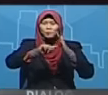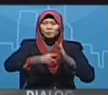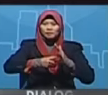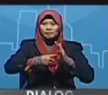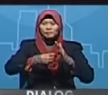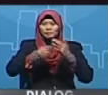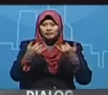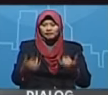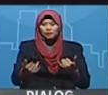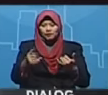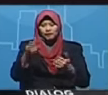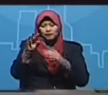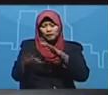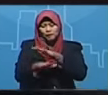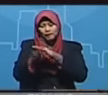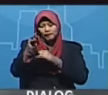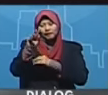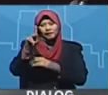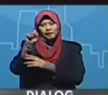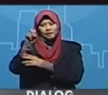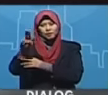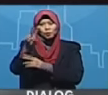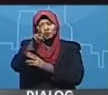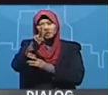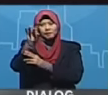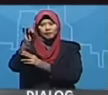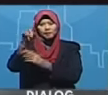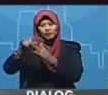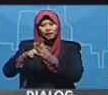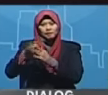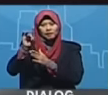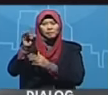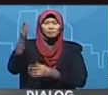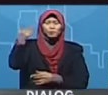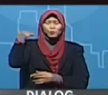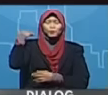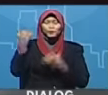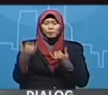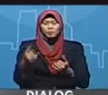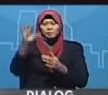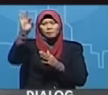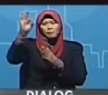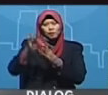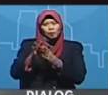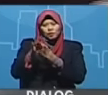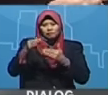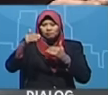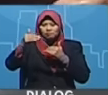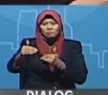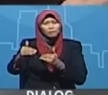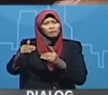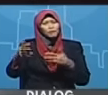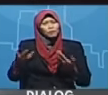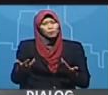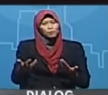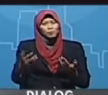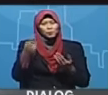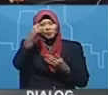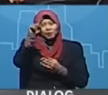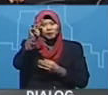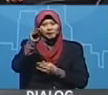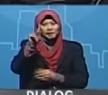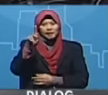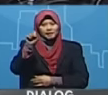penubuhan MKSU pada 28 Ogos tahun lalu. Jadi untuk 9 bulan ini bagaimana agaknya jalan cerita untuk MKSU